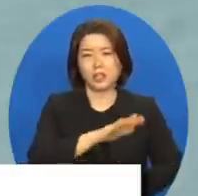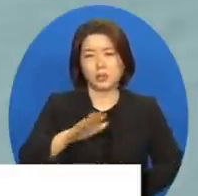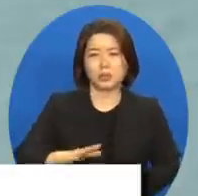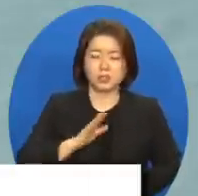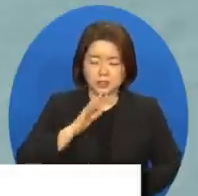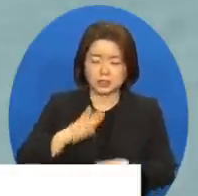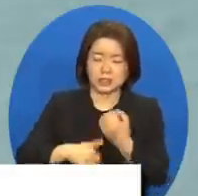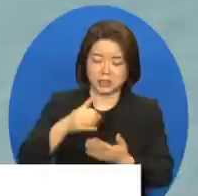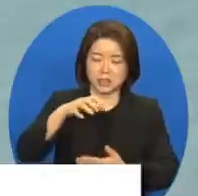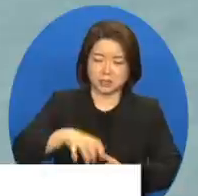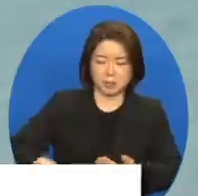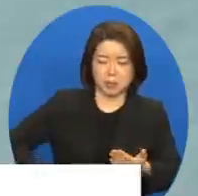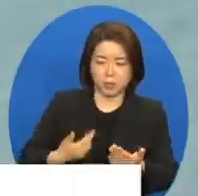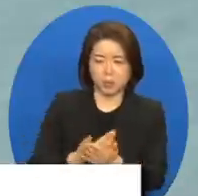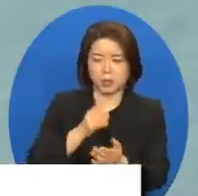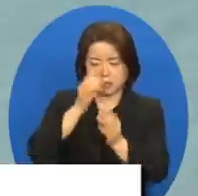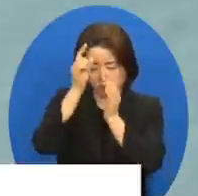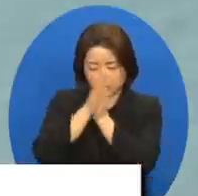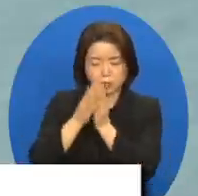앞에 회개할 제목이구나.